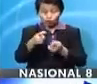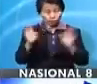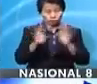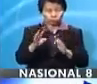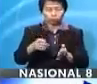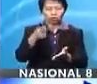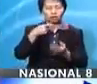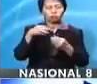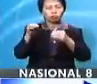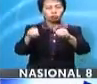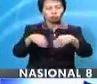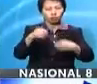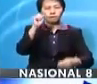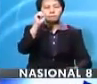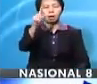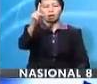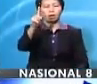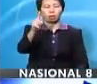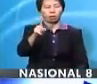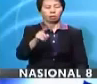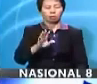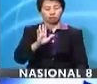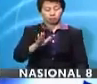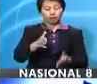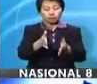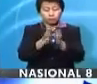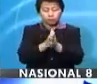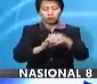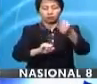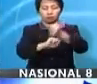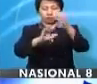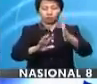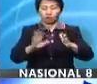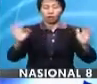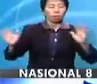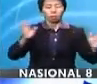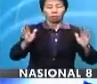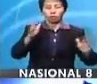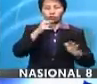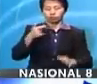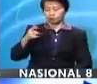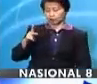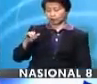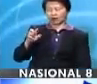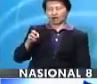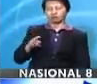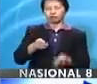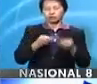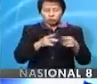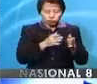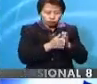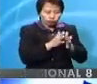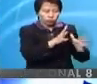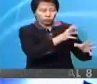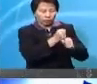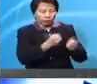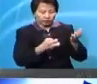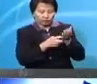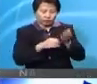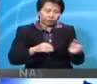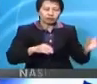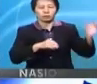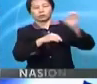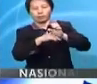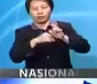pada harga yang mahal. Beliau juga meminta agar penyokong tidak panik kerana pihak KAFAR sedang berusaha untuk mendapatkan tiket tambahan